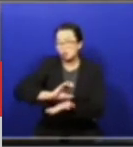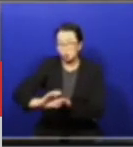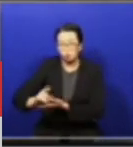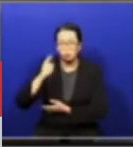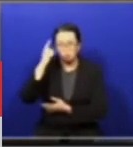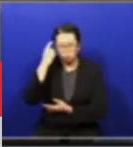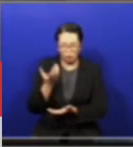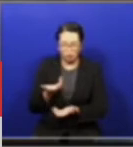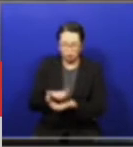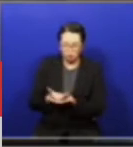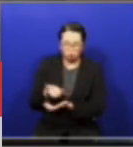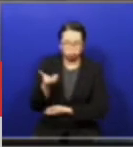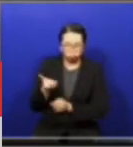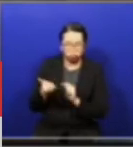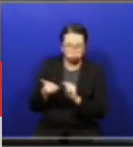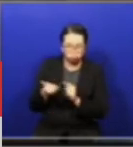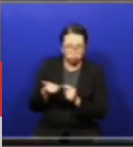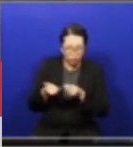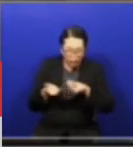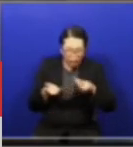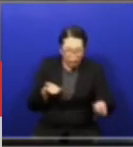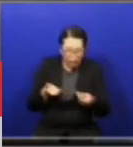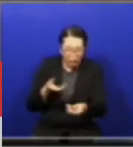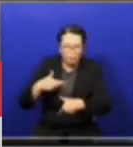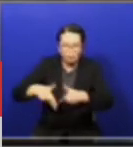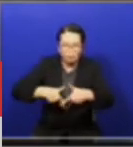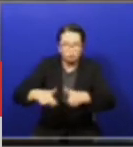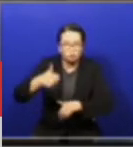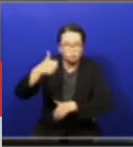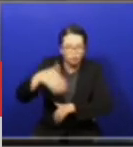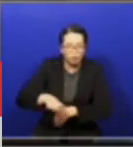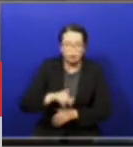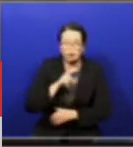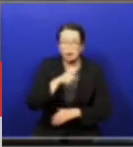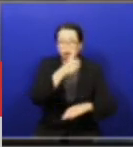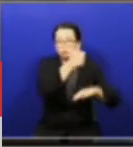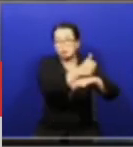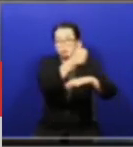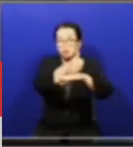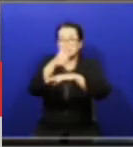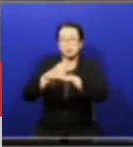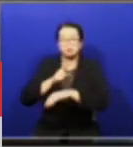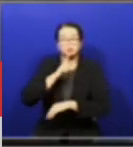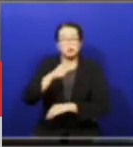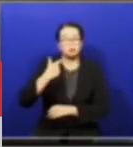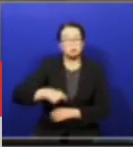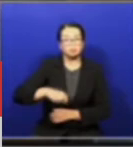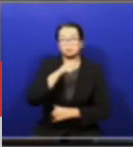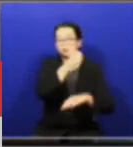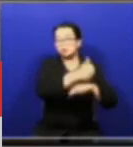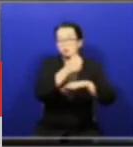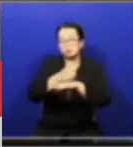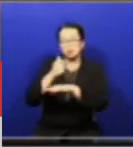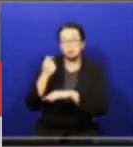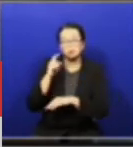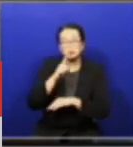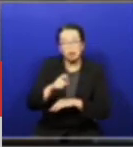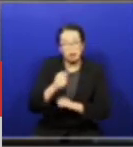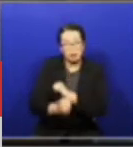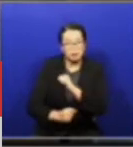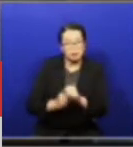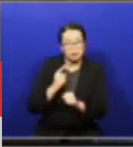ครับพี่น้องประชาชนครับผมถามพวกที่นั่งบนบัลลังก์เนี่ยนะครับเขาบอกว่าไงครับ1ปีตรวจสอบกัน